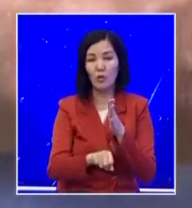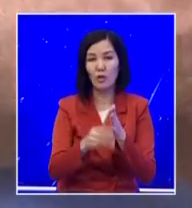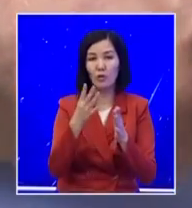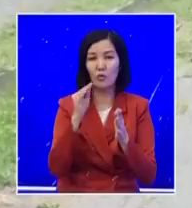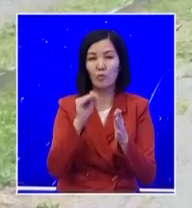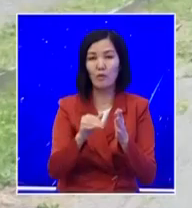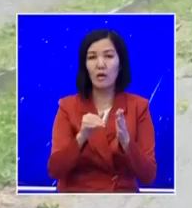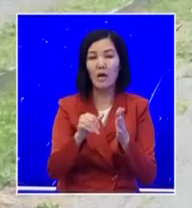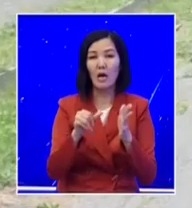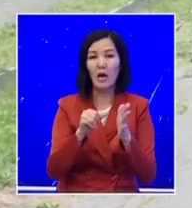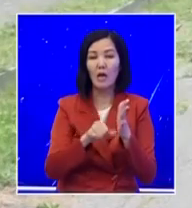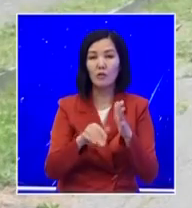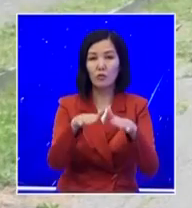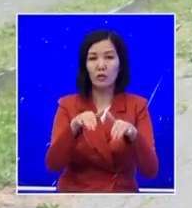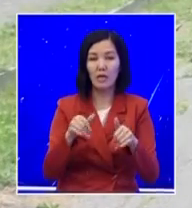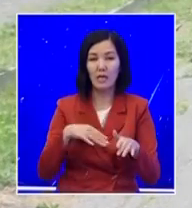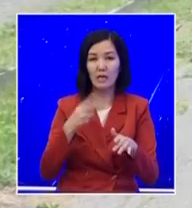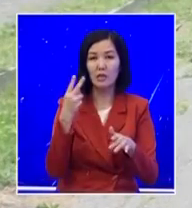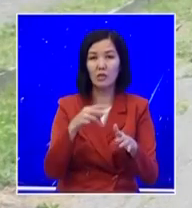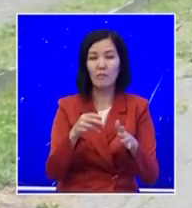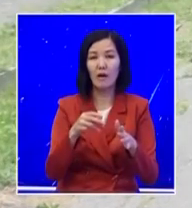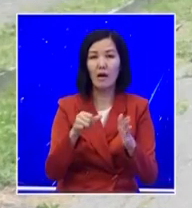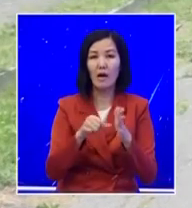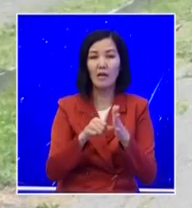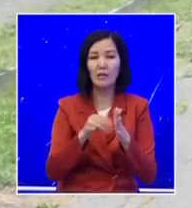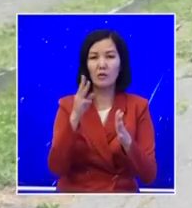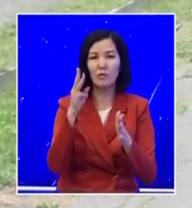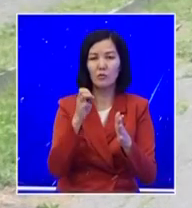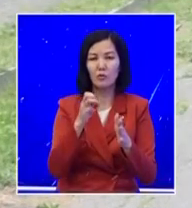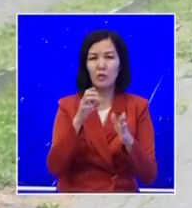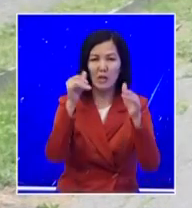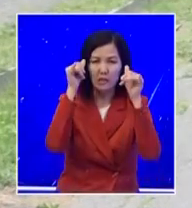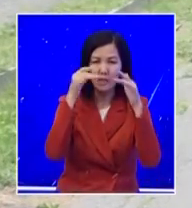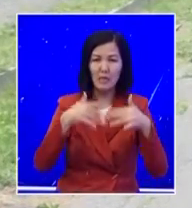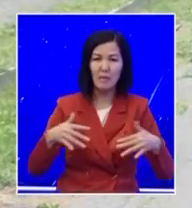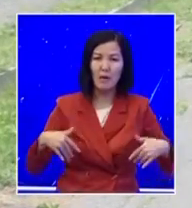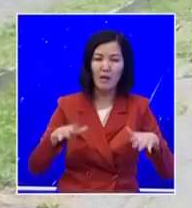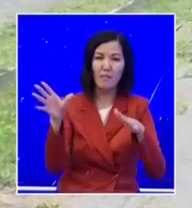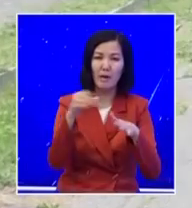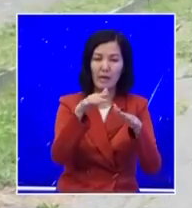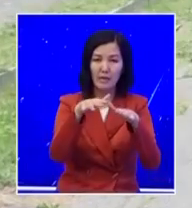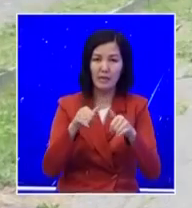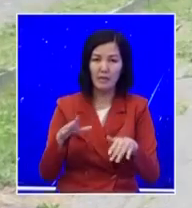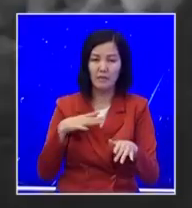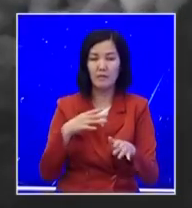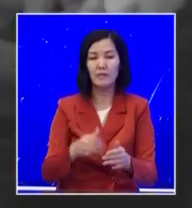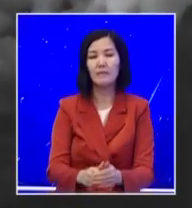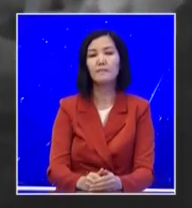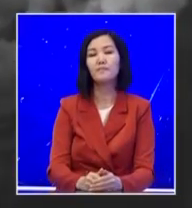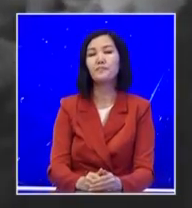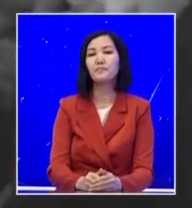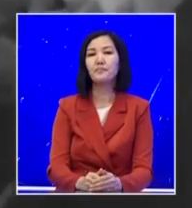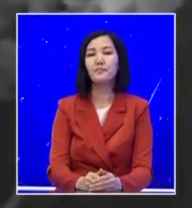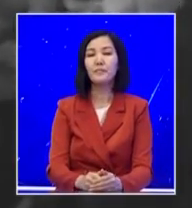қой тәркілеген. 26 түйе дейді, 350 сиыр дейді, 150 жылқы дейді тәркілеп, ал 50-ден аса адам қырылып кеткен.